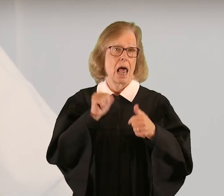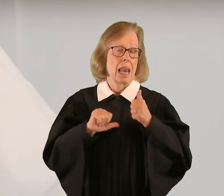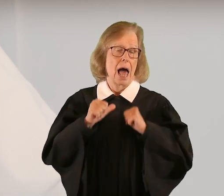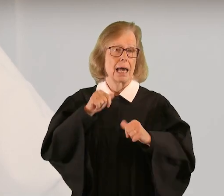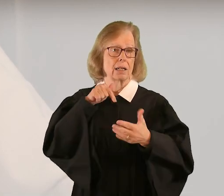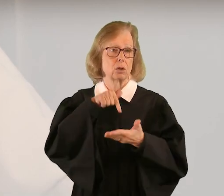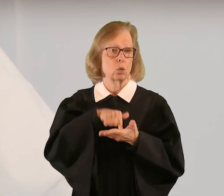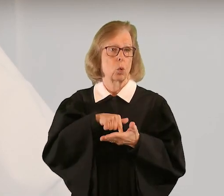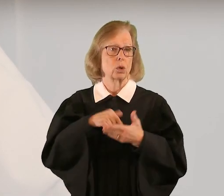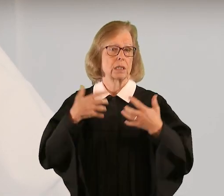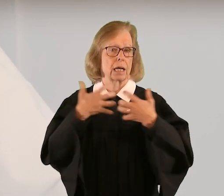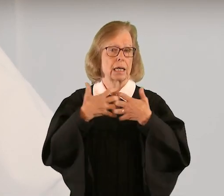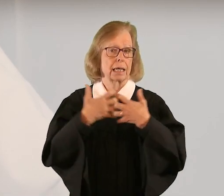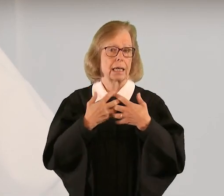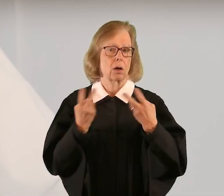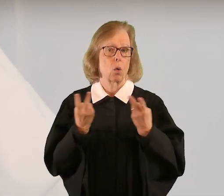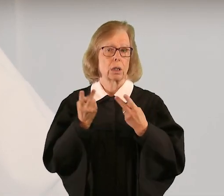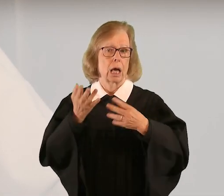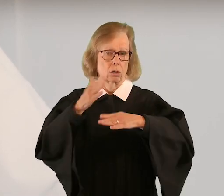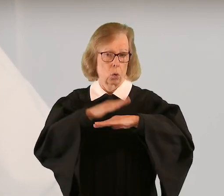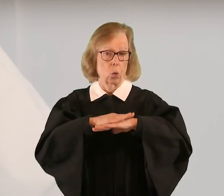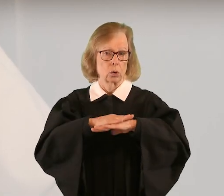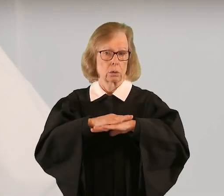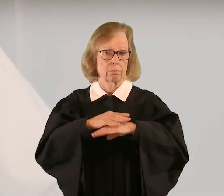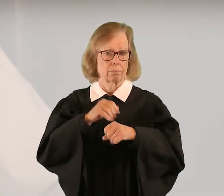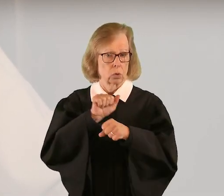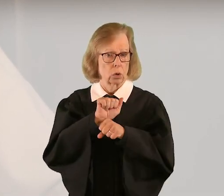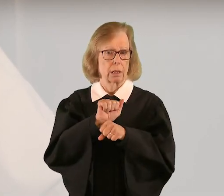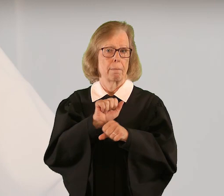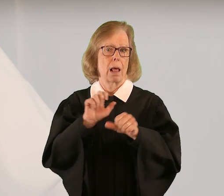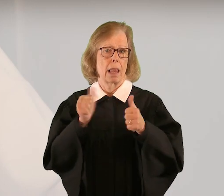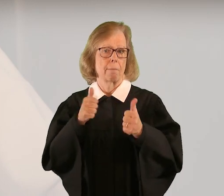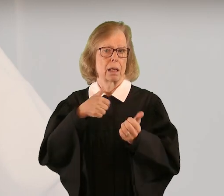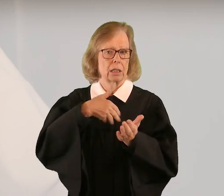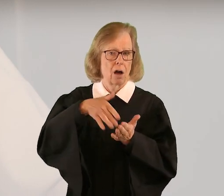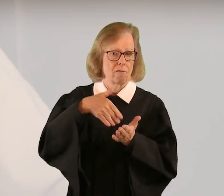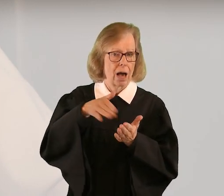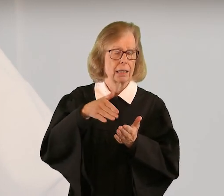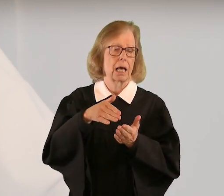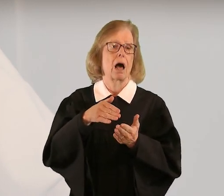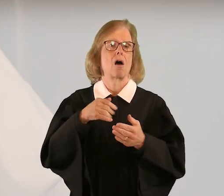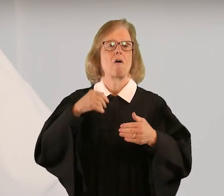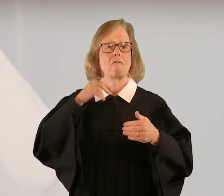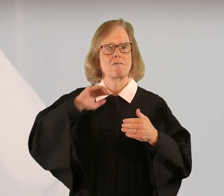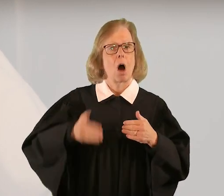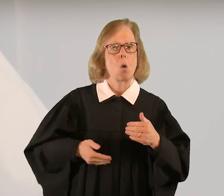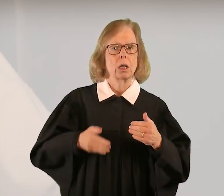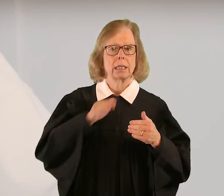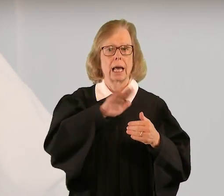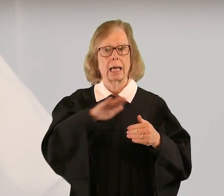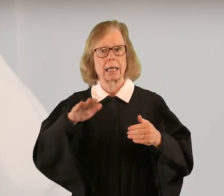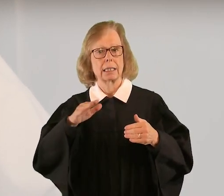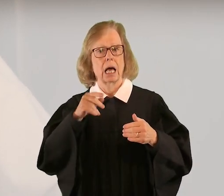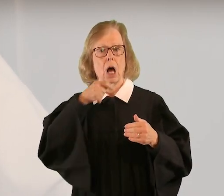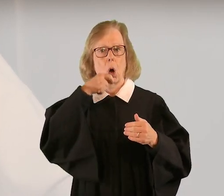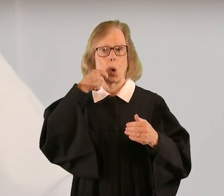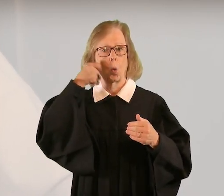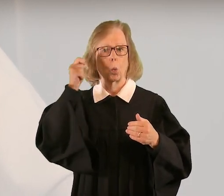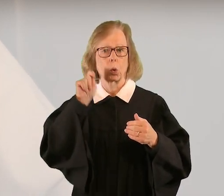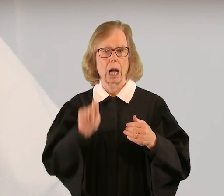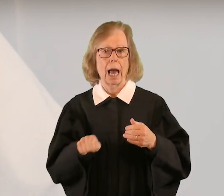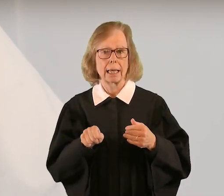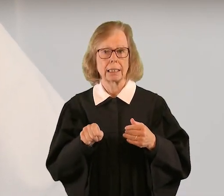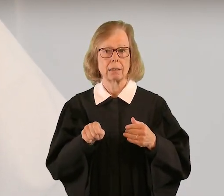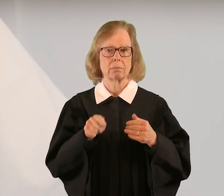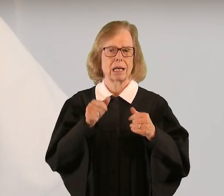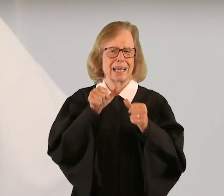leben. Leben geht weiter für die Frauen und Kinder aus der Ukraine, die mit knapper Not und mit